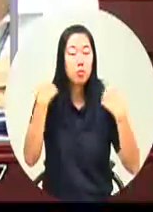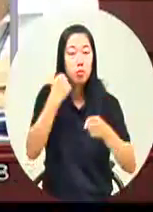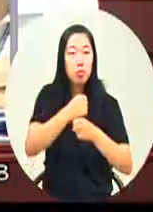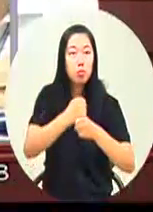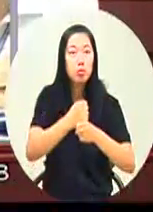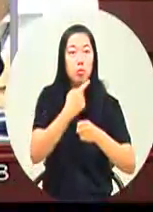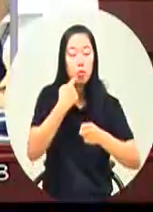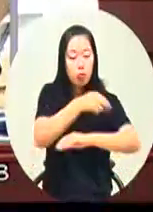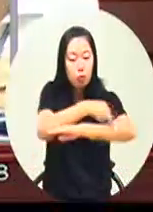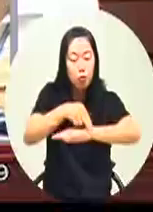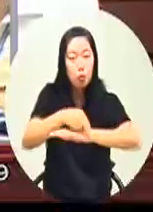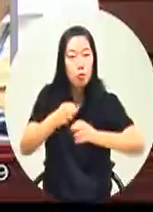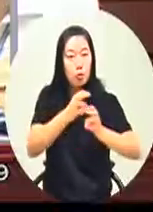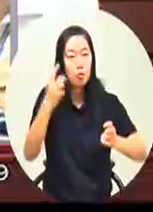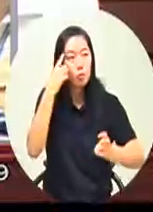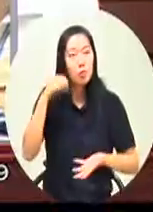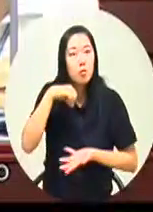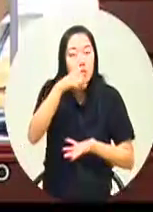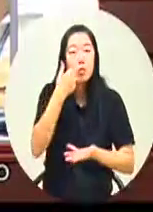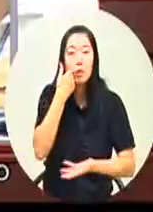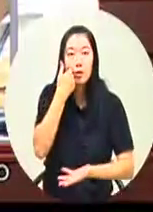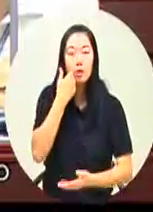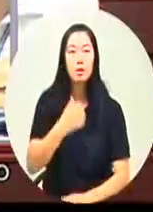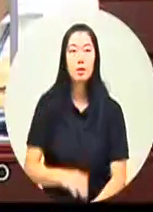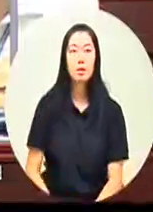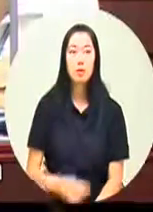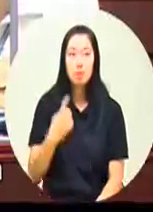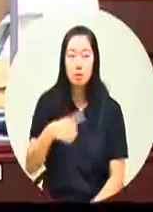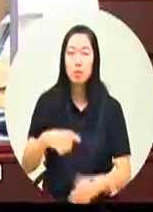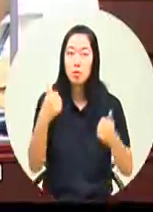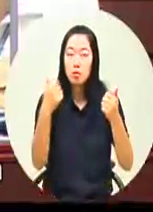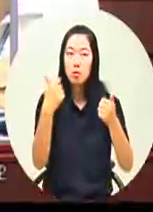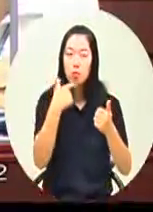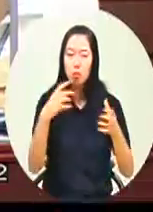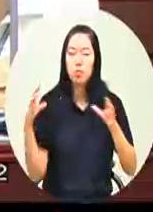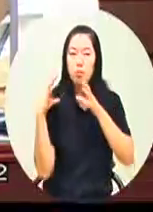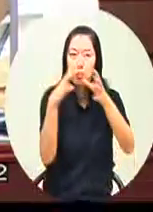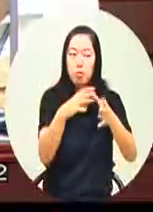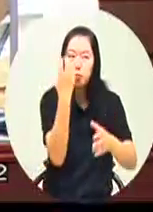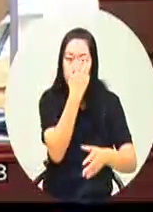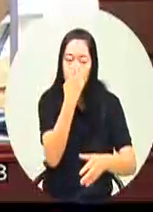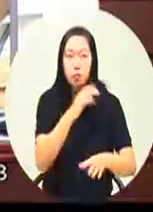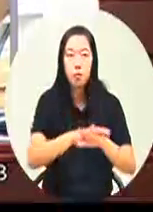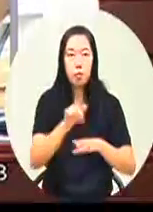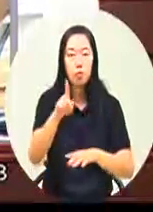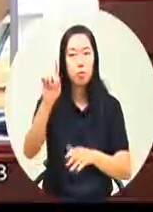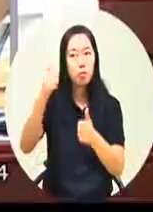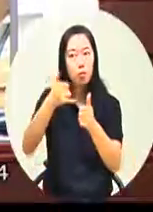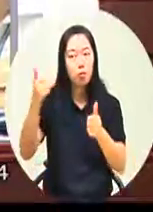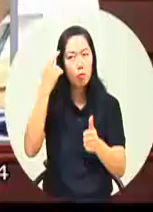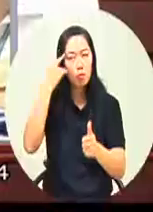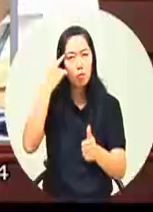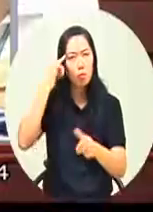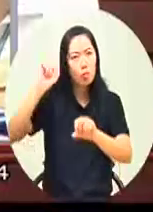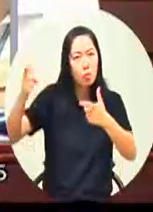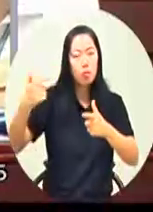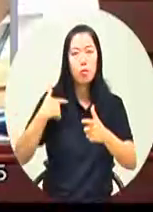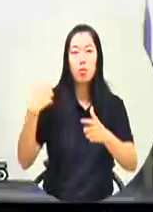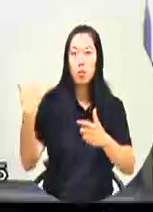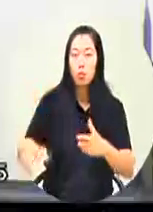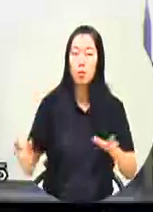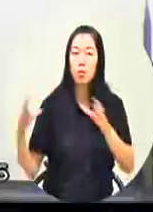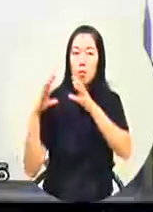来提出来的？因为这一定是办过会刊，我们才会去画。那既然议员又有意见，我们再来做会